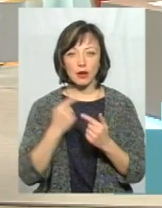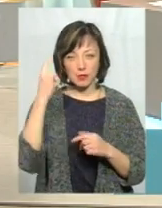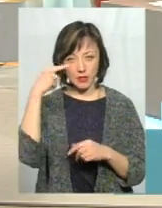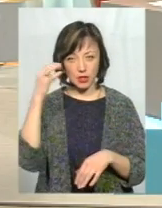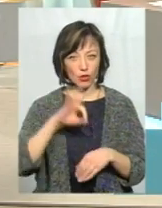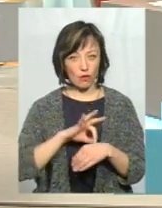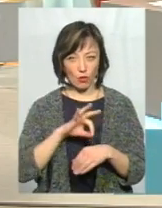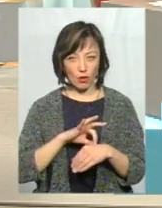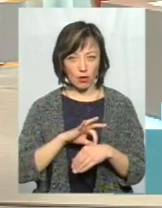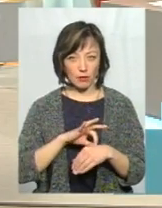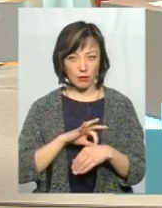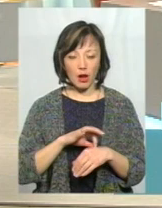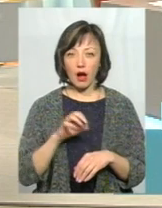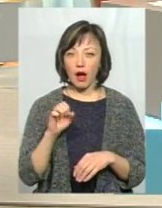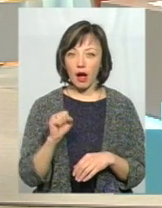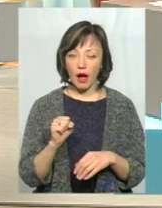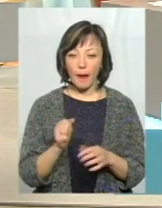психічно хворих. А